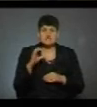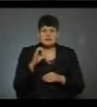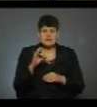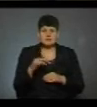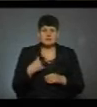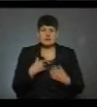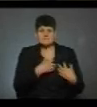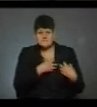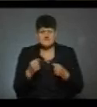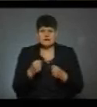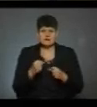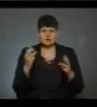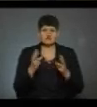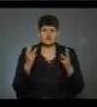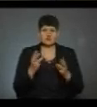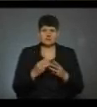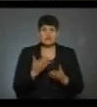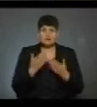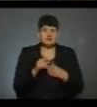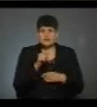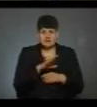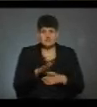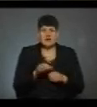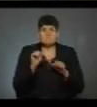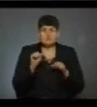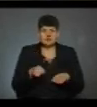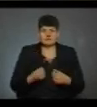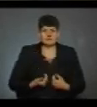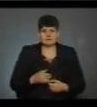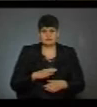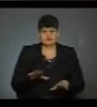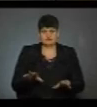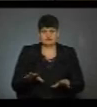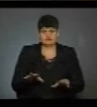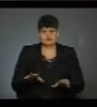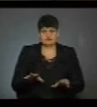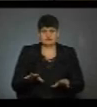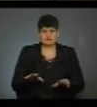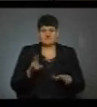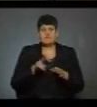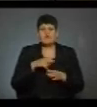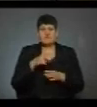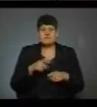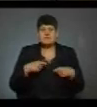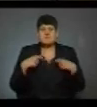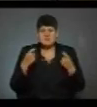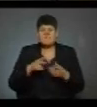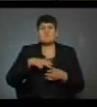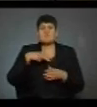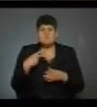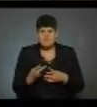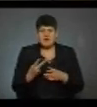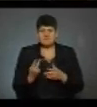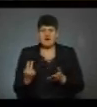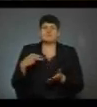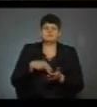витягнув мене з вогню. Каже, якби не він, можливо, я би і не вижив. Бо впав, він біг, впав і піднятися